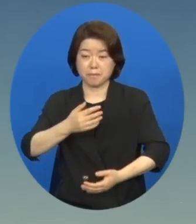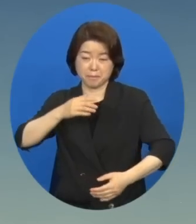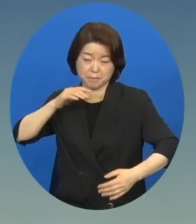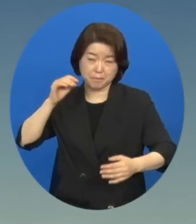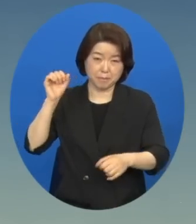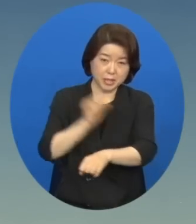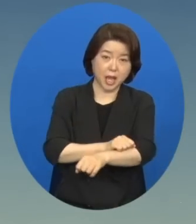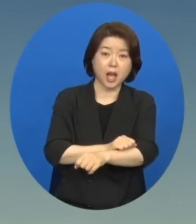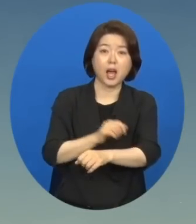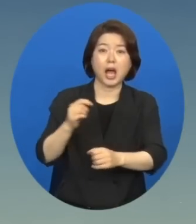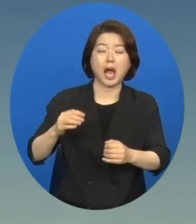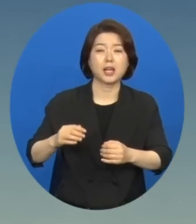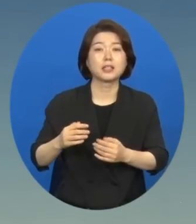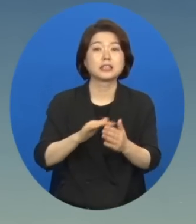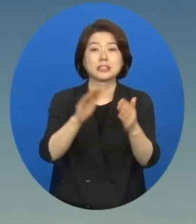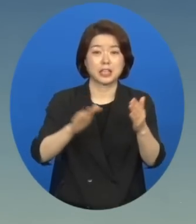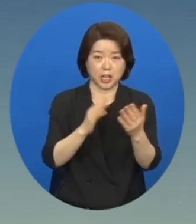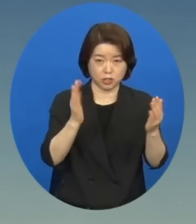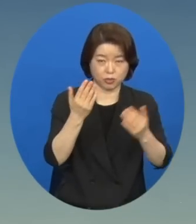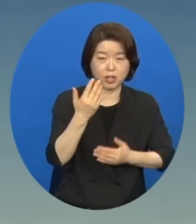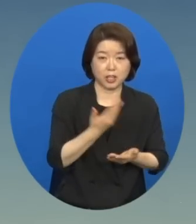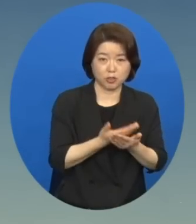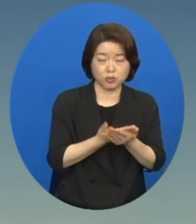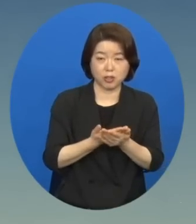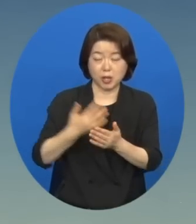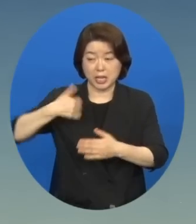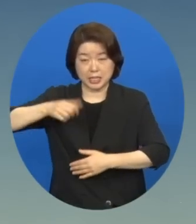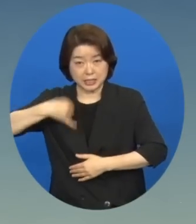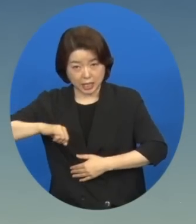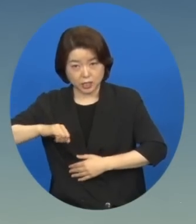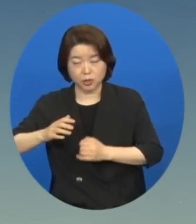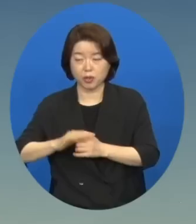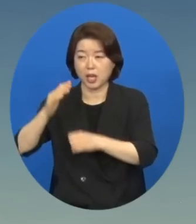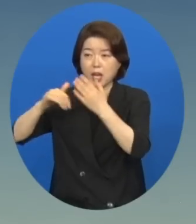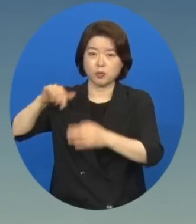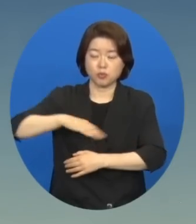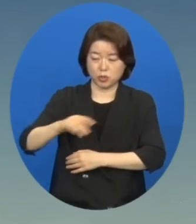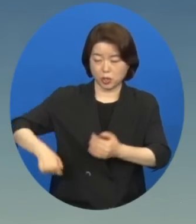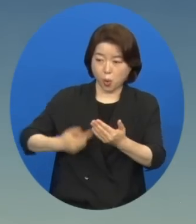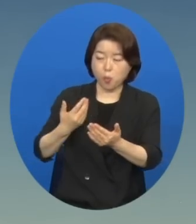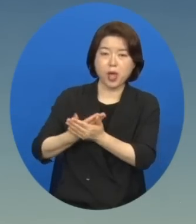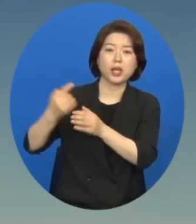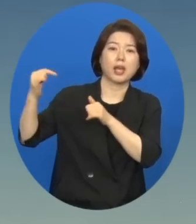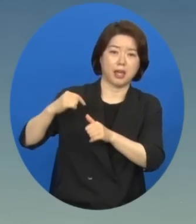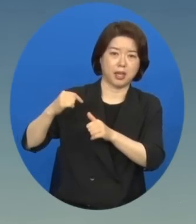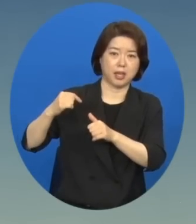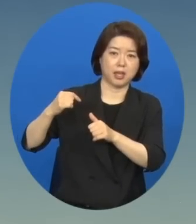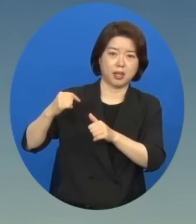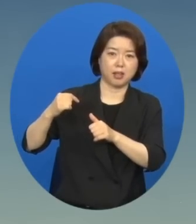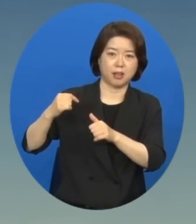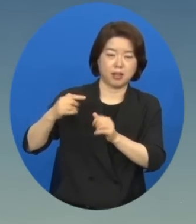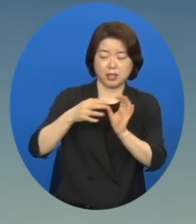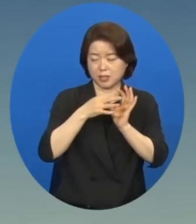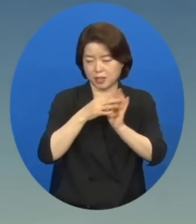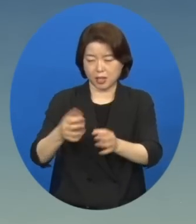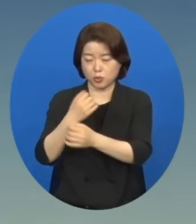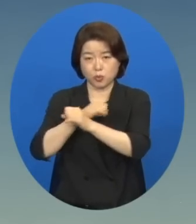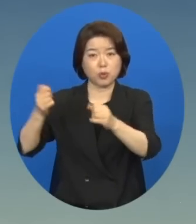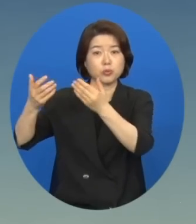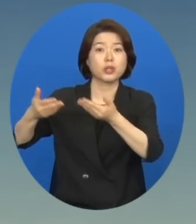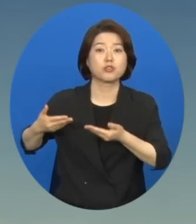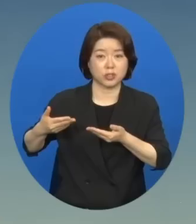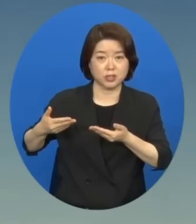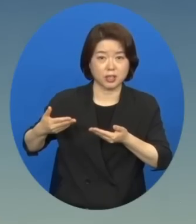가정이 되게 해주세요. 자녀들에게도 하나님이 우리를 회개하라 하셨다. 끊임없이